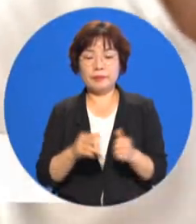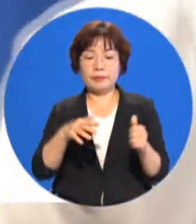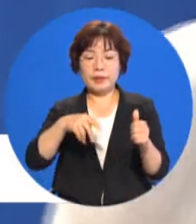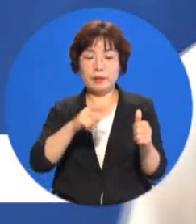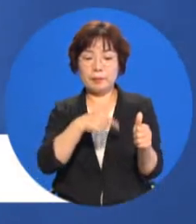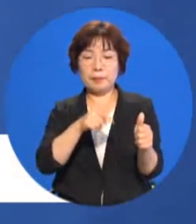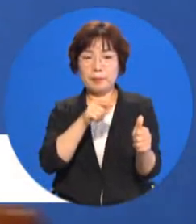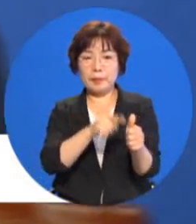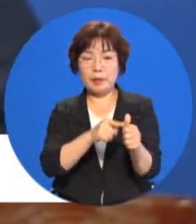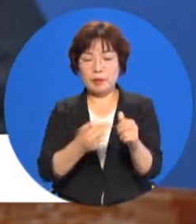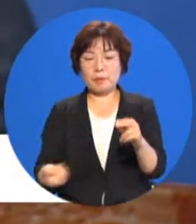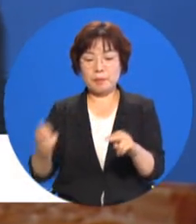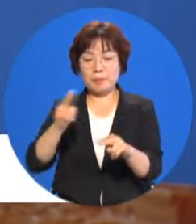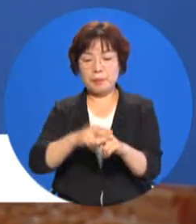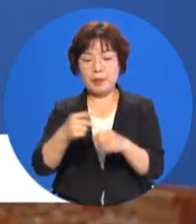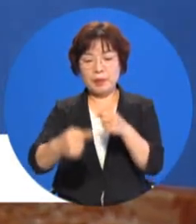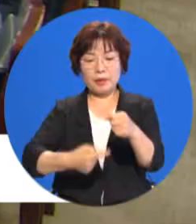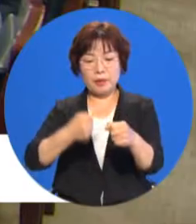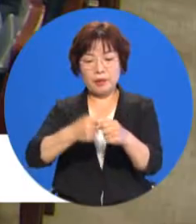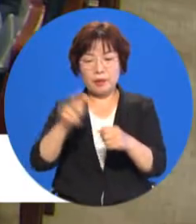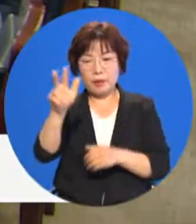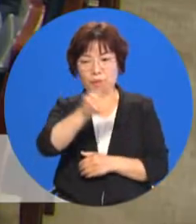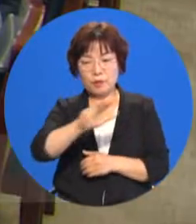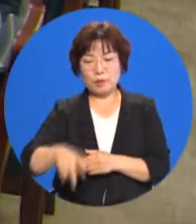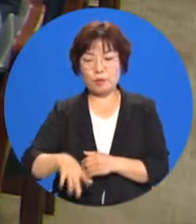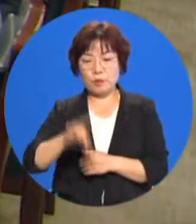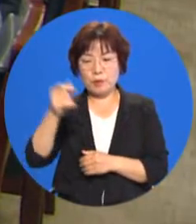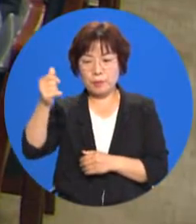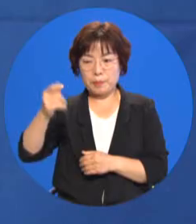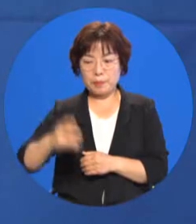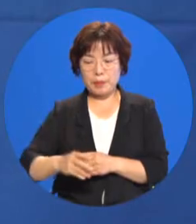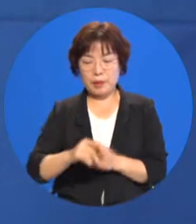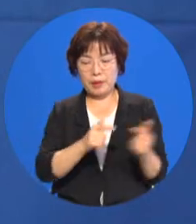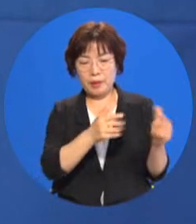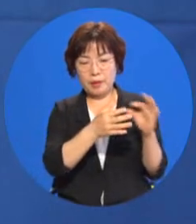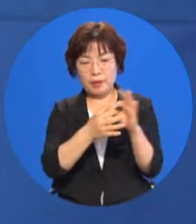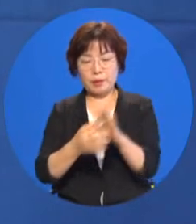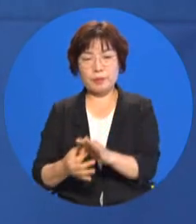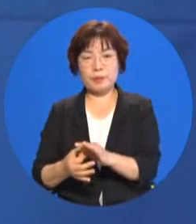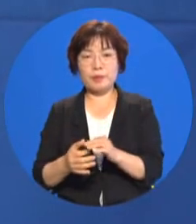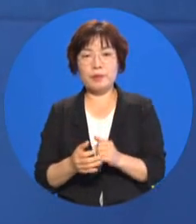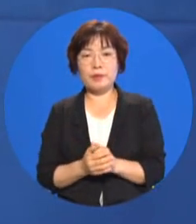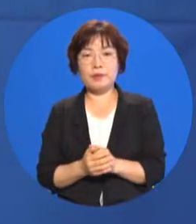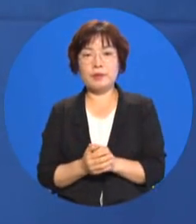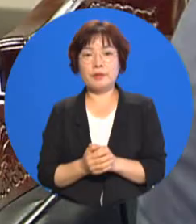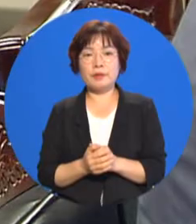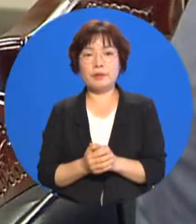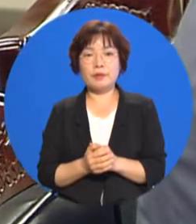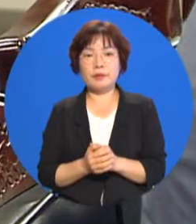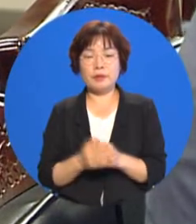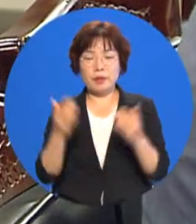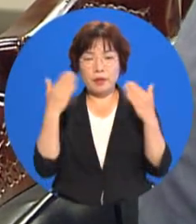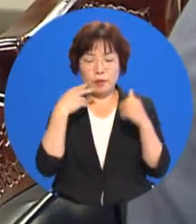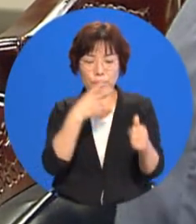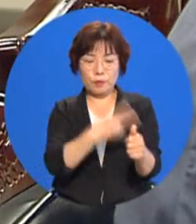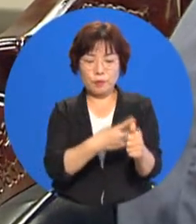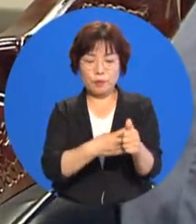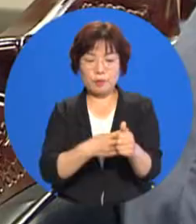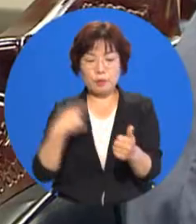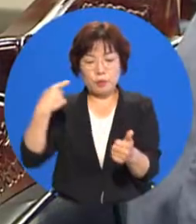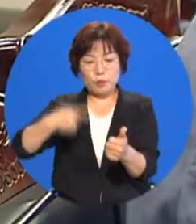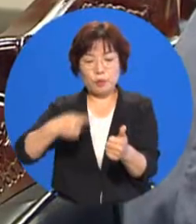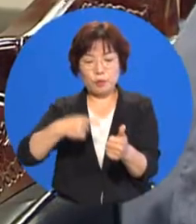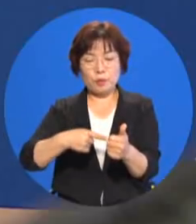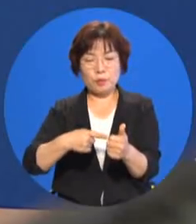장서궁 교육감의 취임 1년은 전국 최초라는 수식어가 줄곧 이어졌습니다. 학교 교사들이 수업과